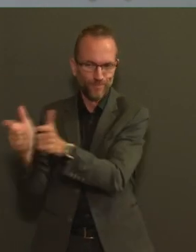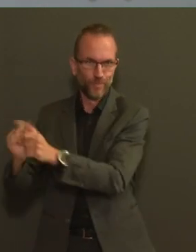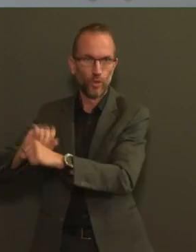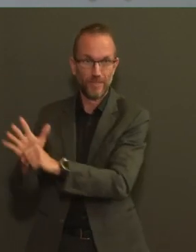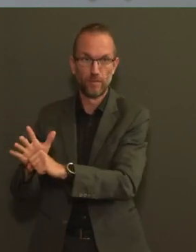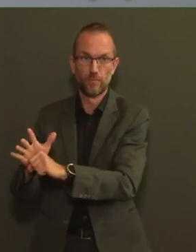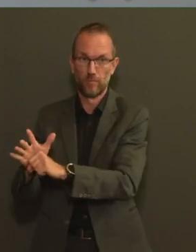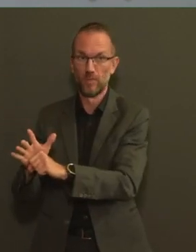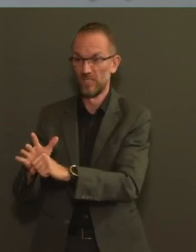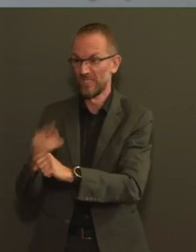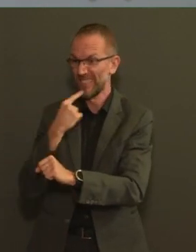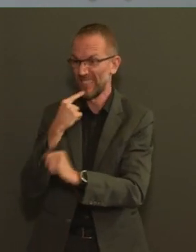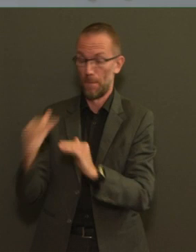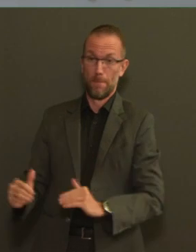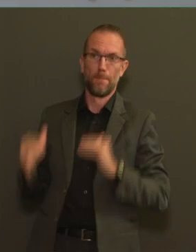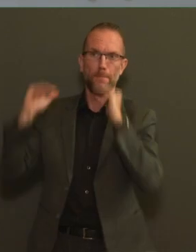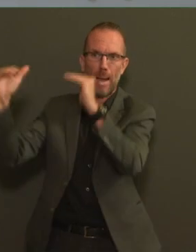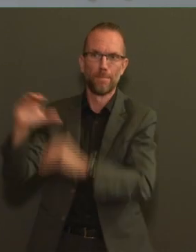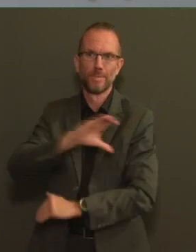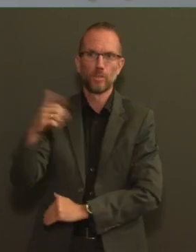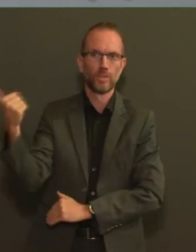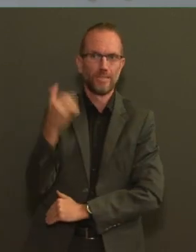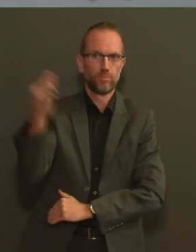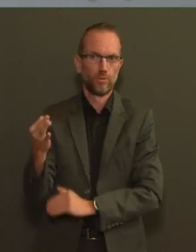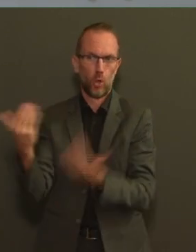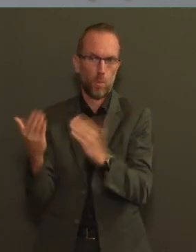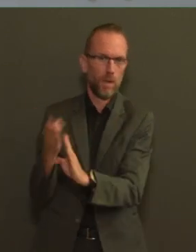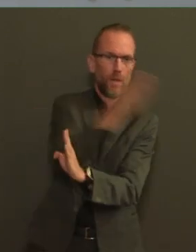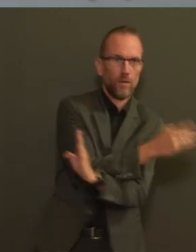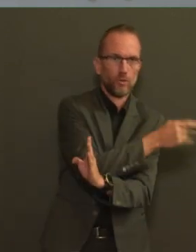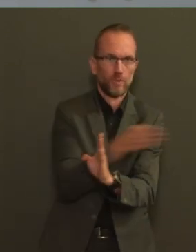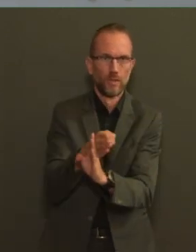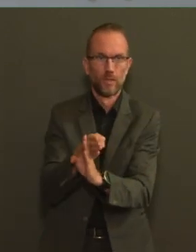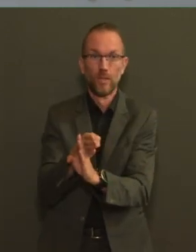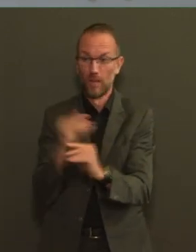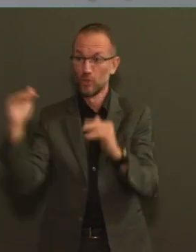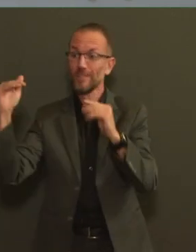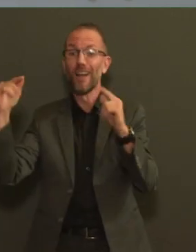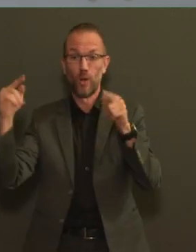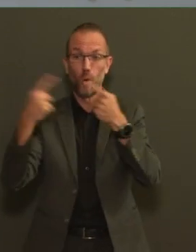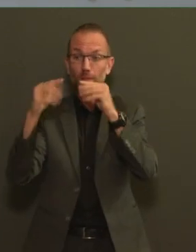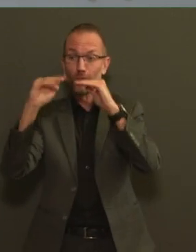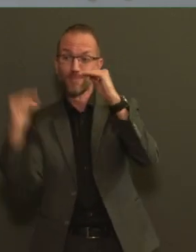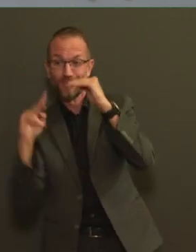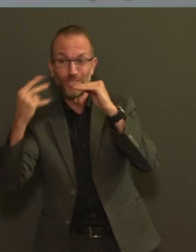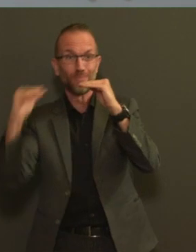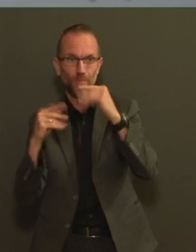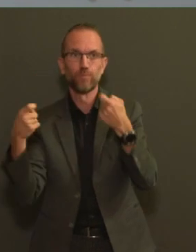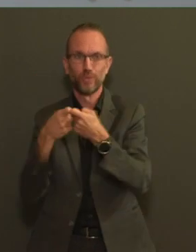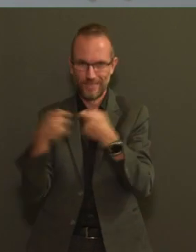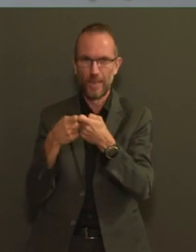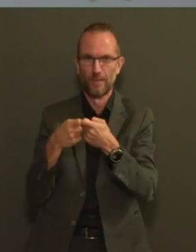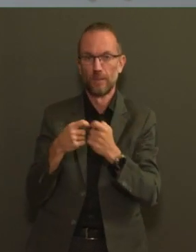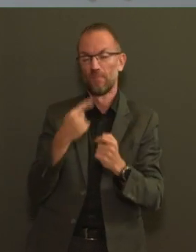qui a précédé. Bruxelles la talonne avec 1005 nouvelles infections par jour. Ceci continue